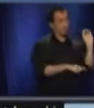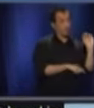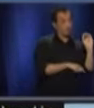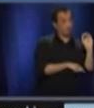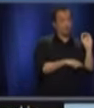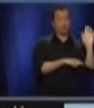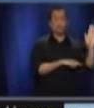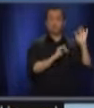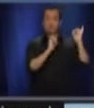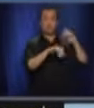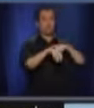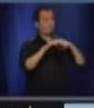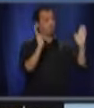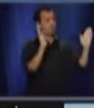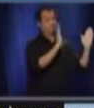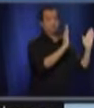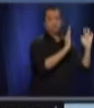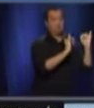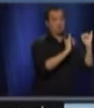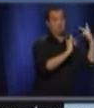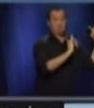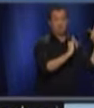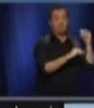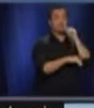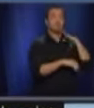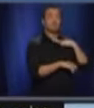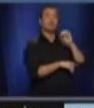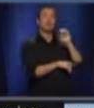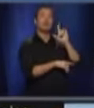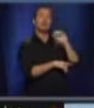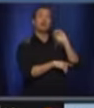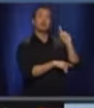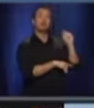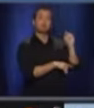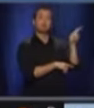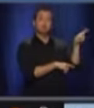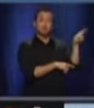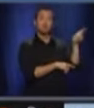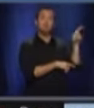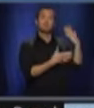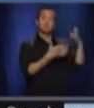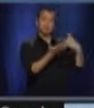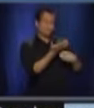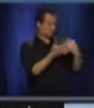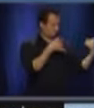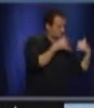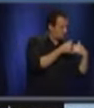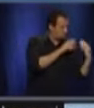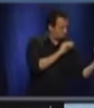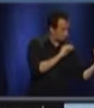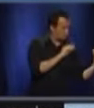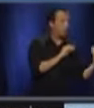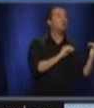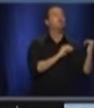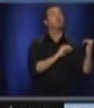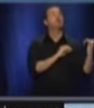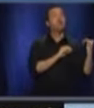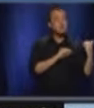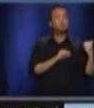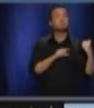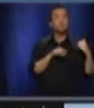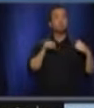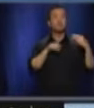Fait que j'en ai parlé avec Mme Elliott ce matin parce que je vous donne l'exemple. Quand je regarde Gatineau, qui est juste à côté de Hull, comme